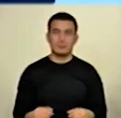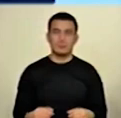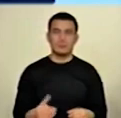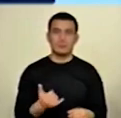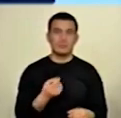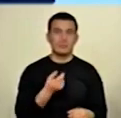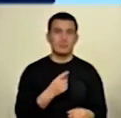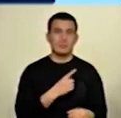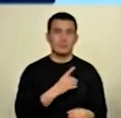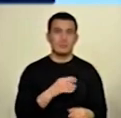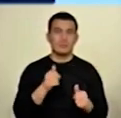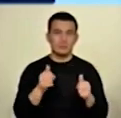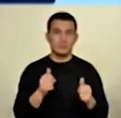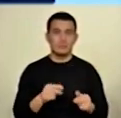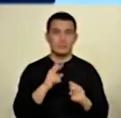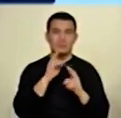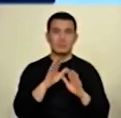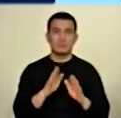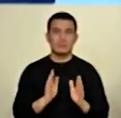biroz kutamiz. Hozir rasmni bizga ko'rsatib beradi.